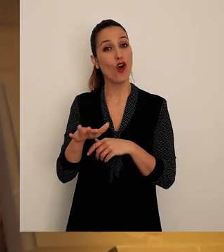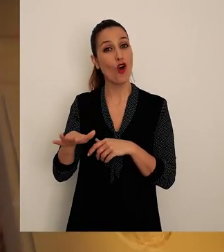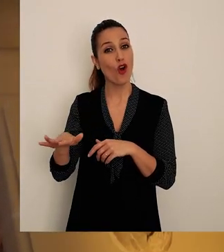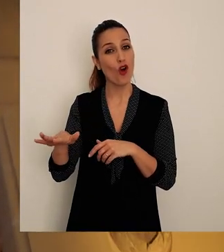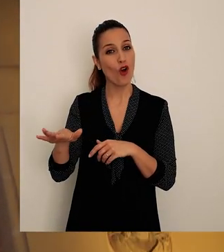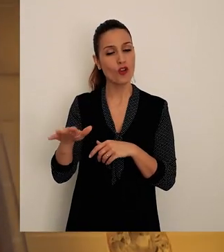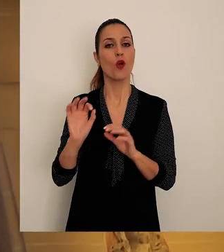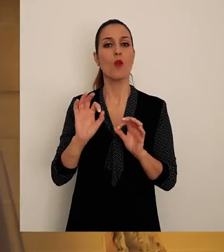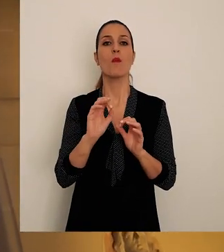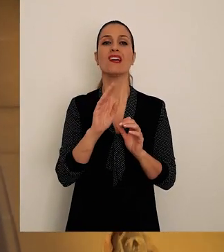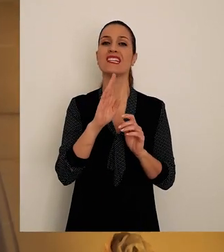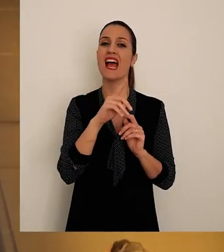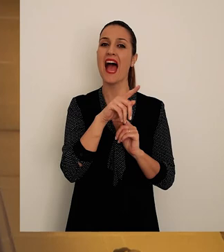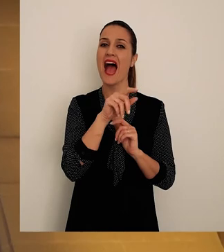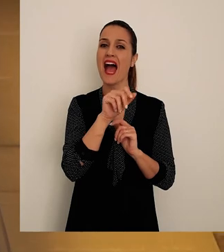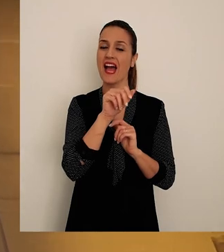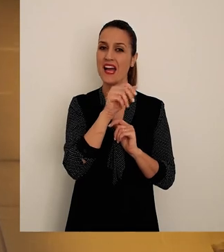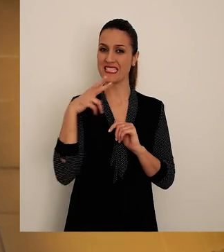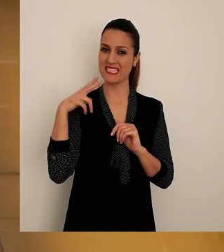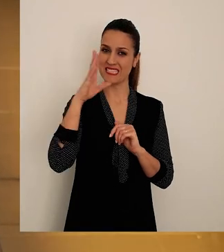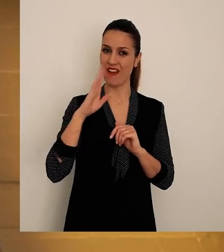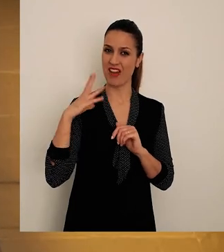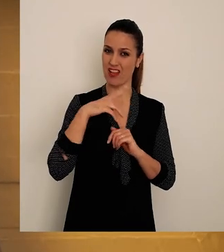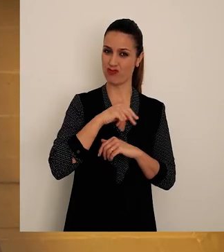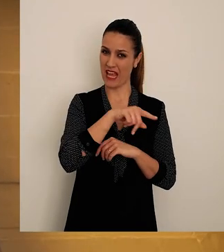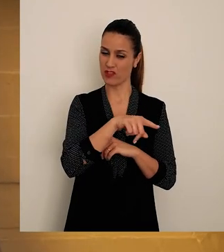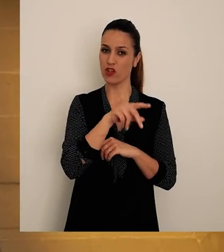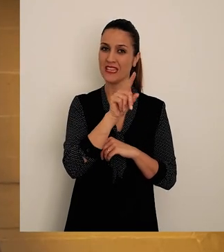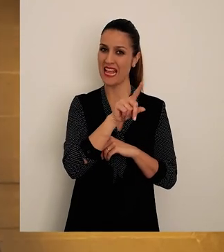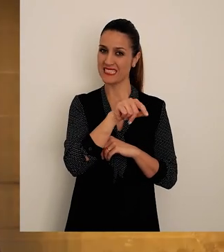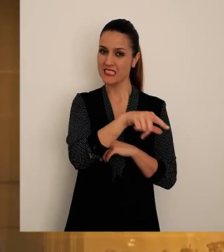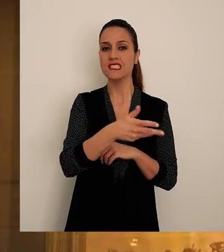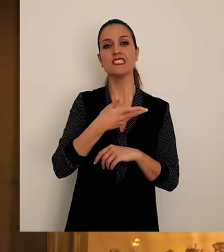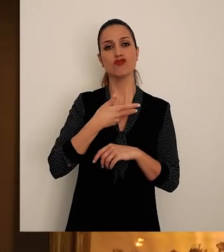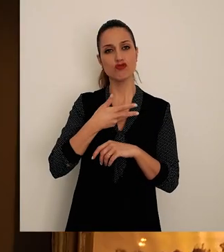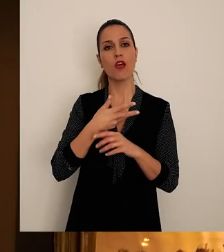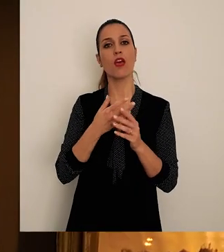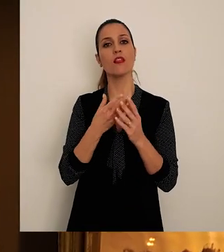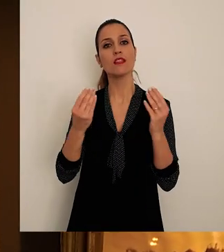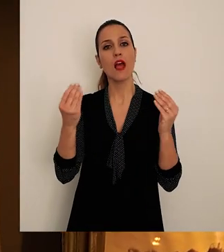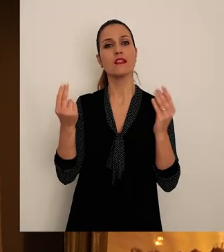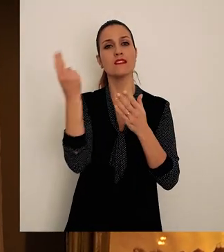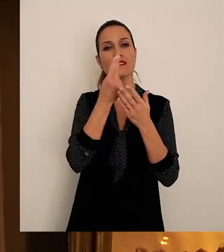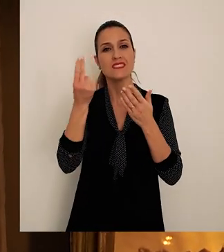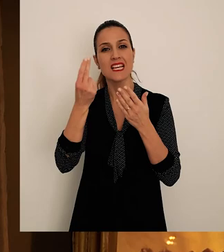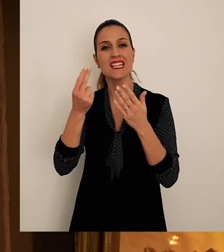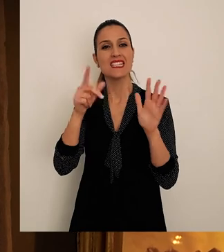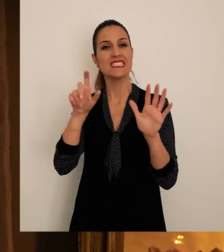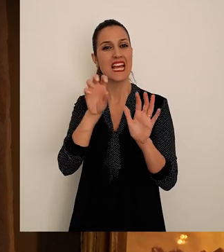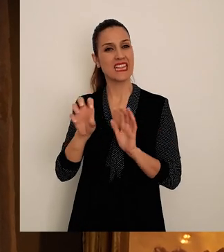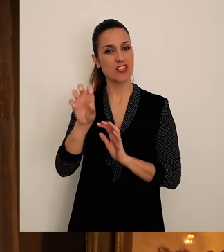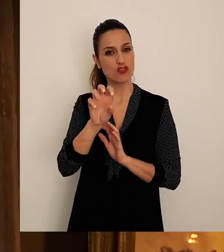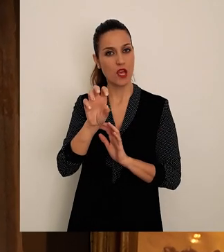Nell'oratorio dove, secondo la tradizione, il santo di Assisi dimorò, sono presenti numerosi affreschi del Settecento, restaurati nel